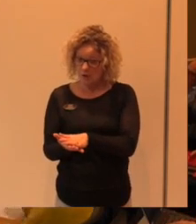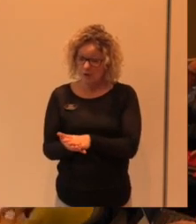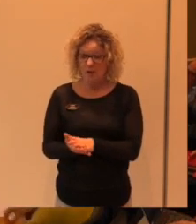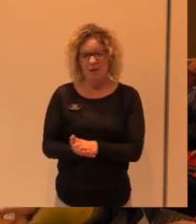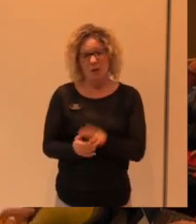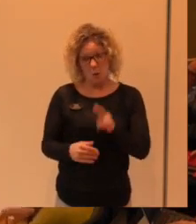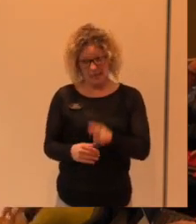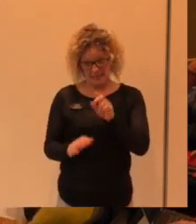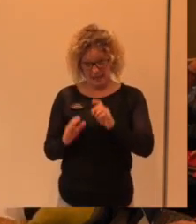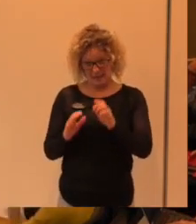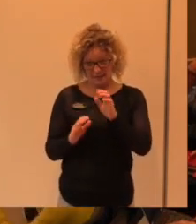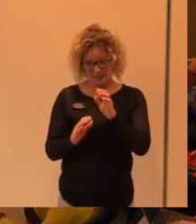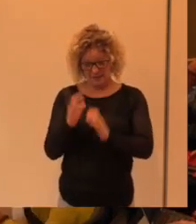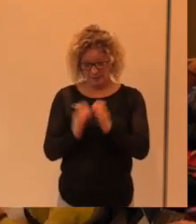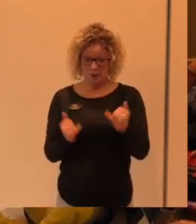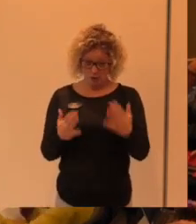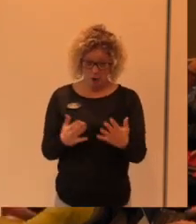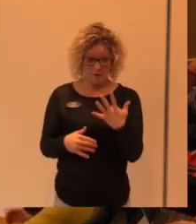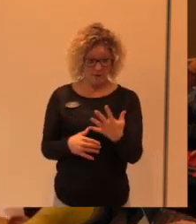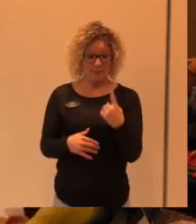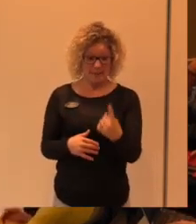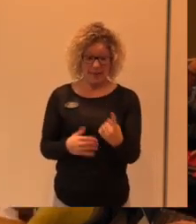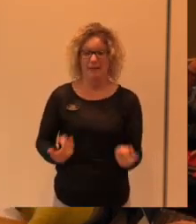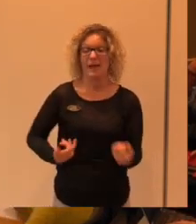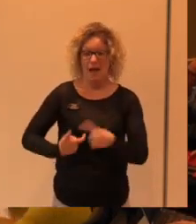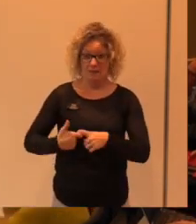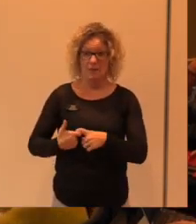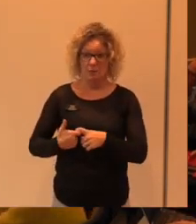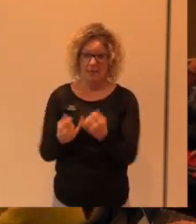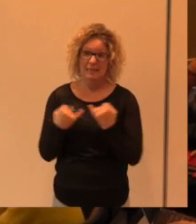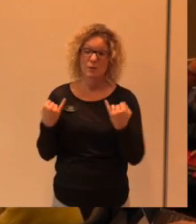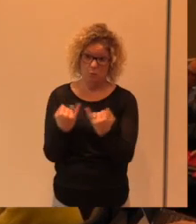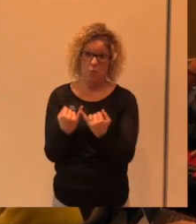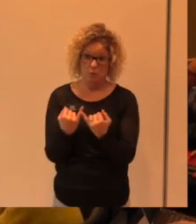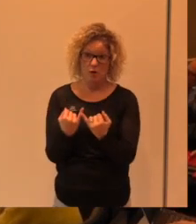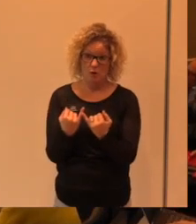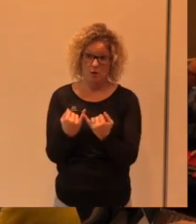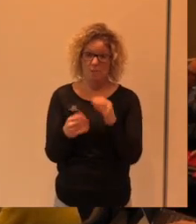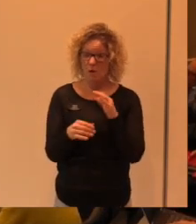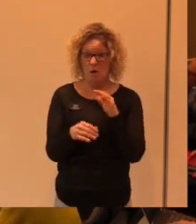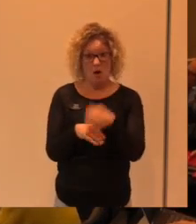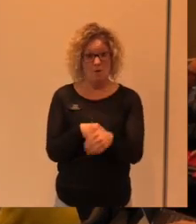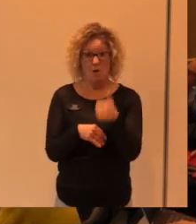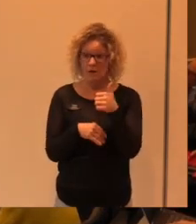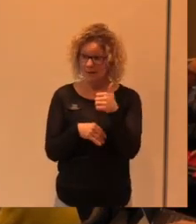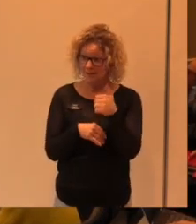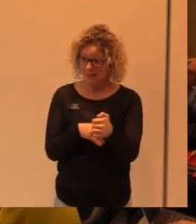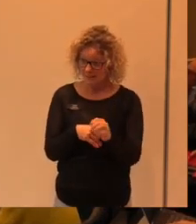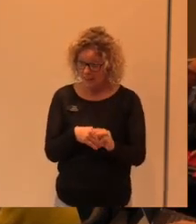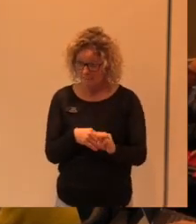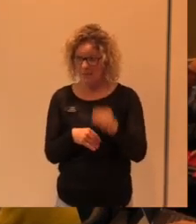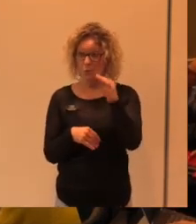lite konkreta siffror här då. Idag är det 51 anslutna minnesinstitutioner. Vi har över 6 miljoner